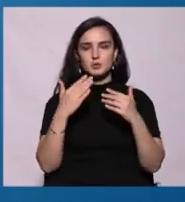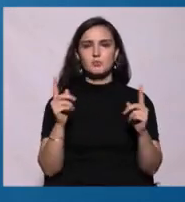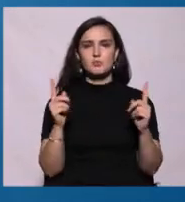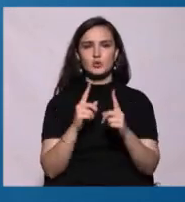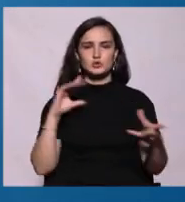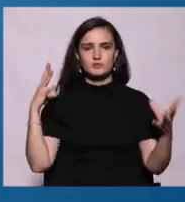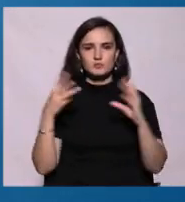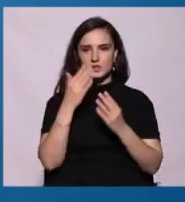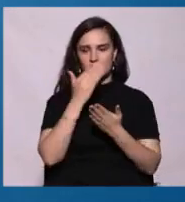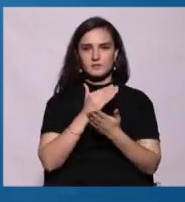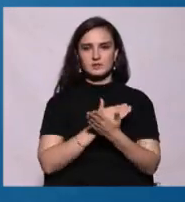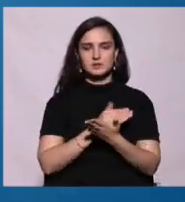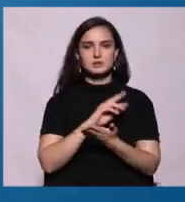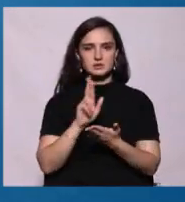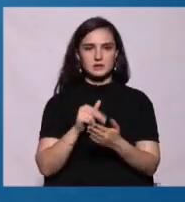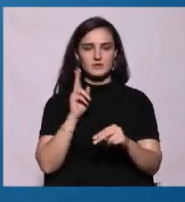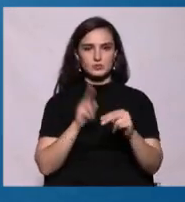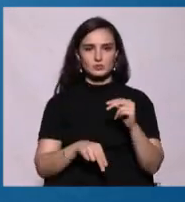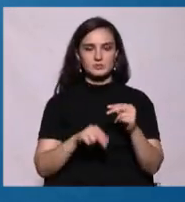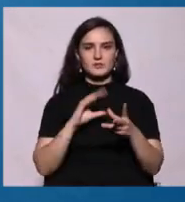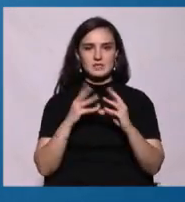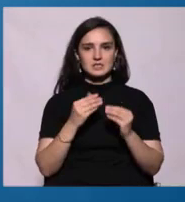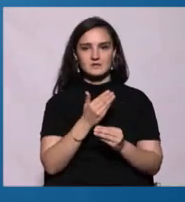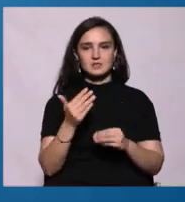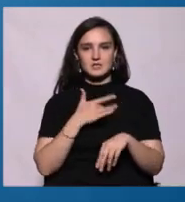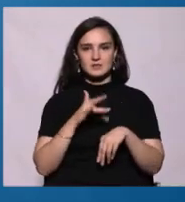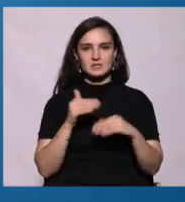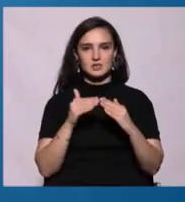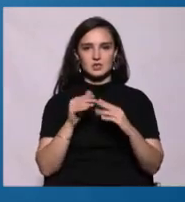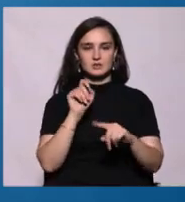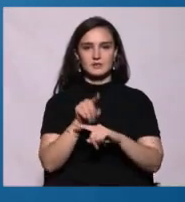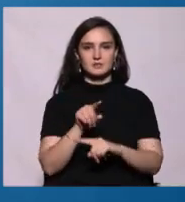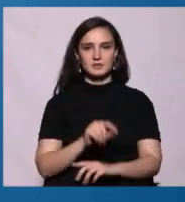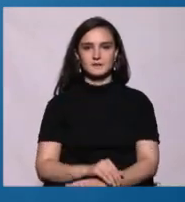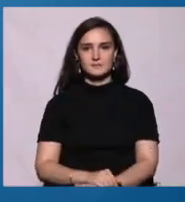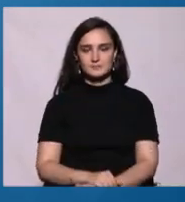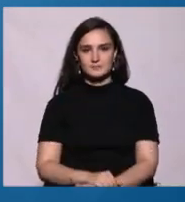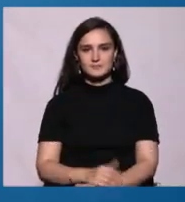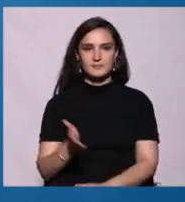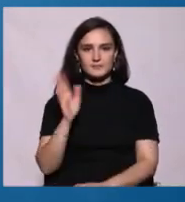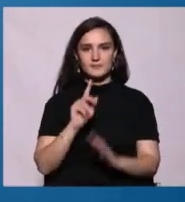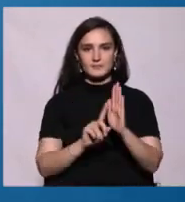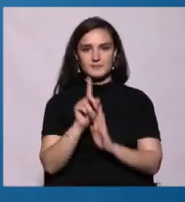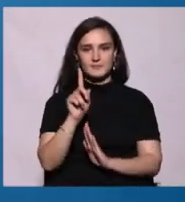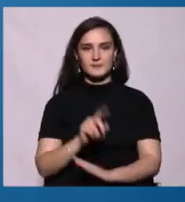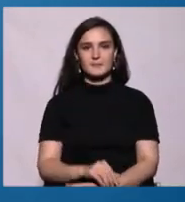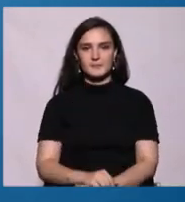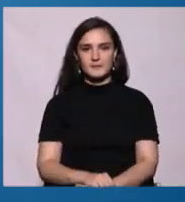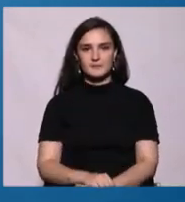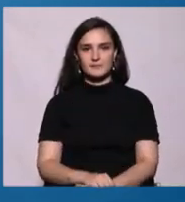მოკლედ შევაჯამებთ გაკვეთილს და დავასრულებთ ყველასათვის საყვარელი საშინაო დავალებით. Let's get started. Let's